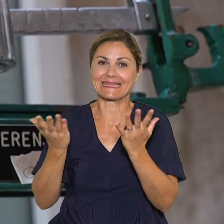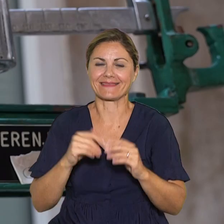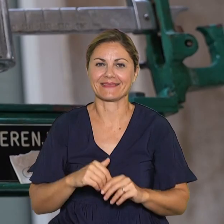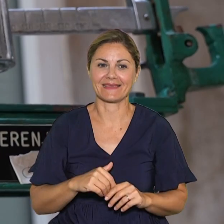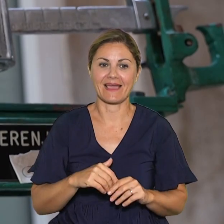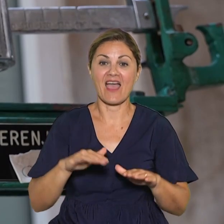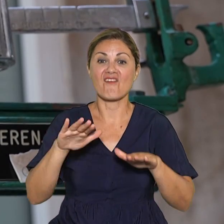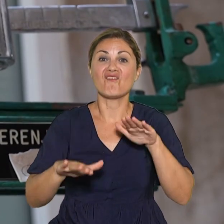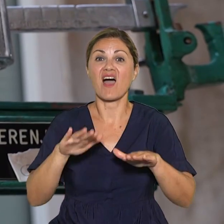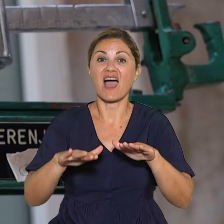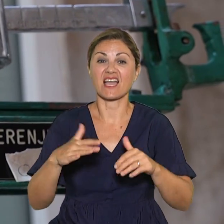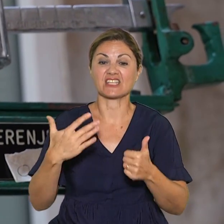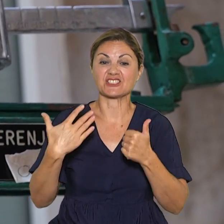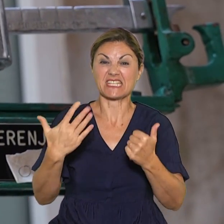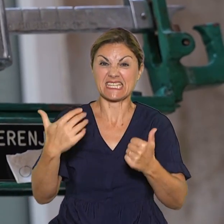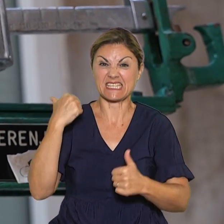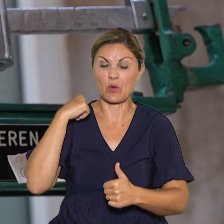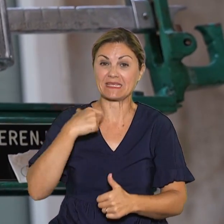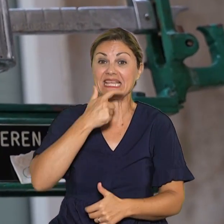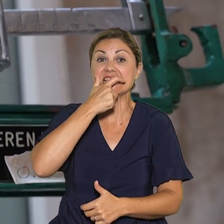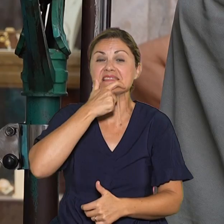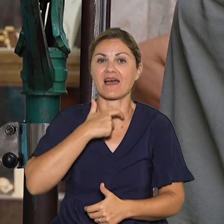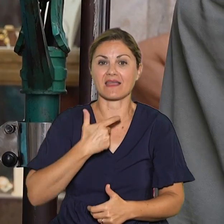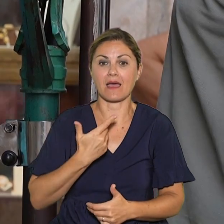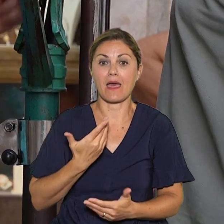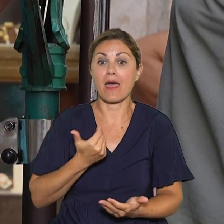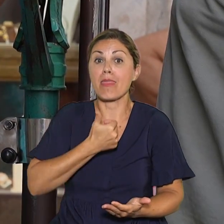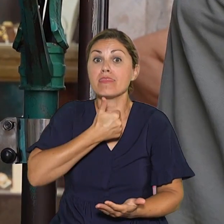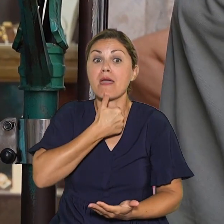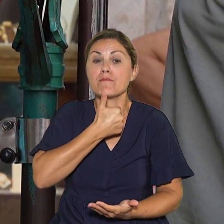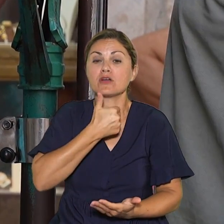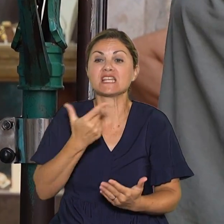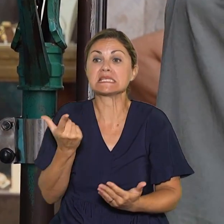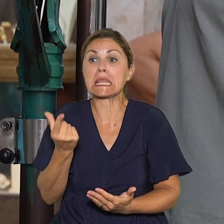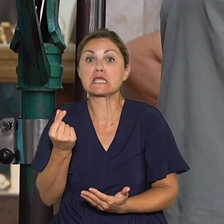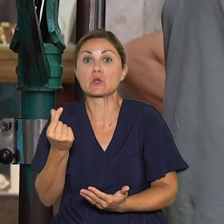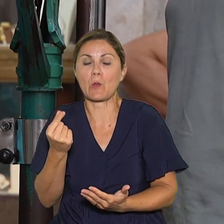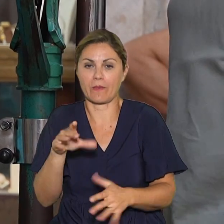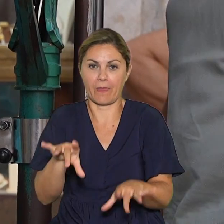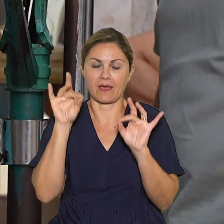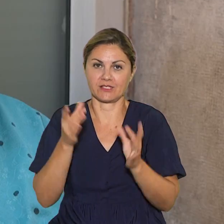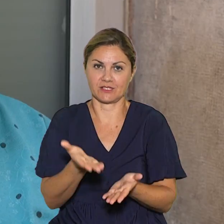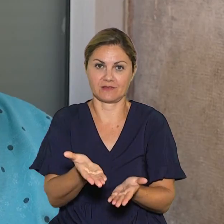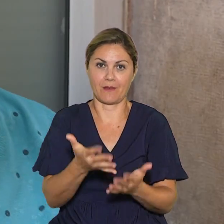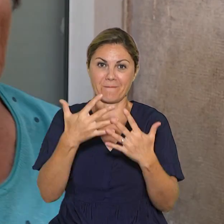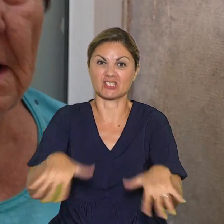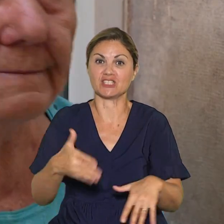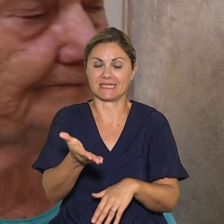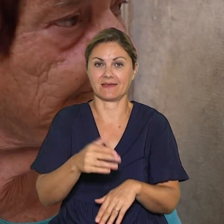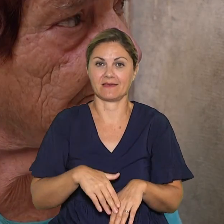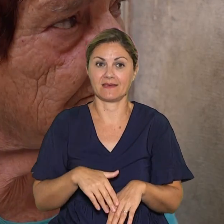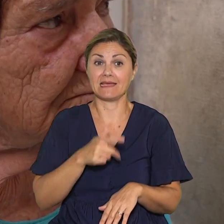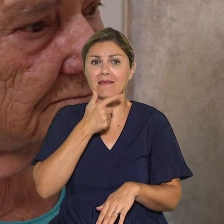starija više od 60 godina i prema Marinim riječima danas je nemoguće pronaći sličan model. Ona je